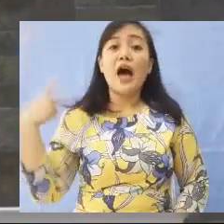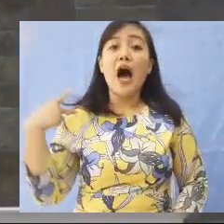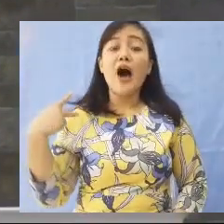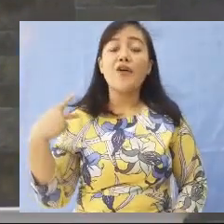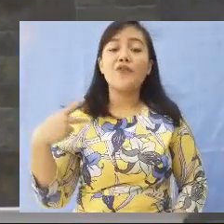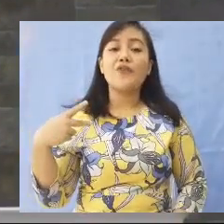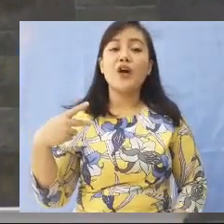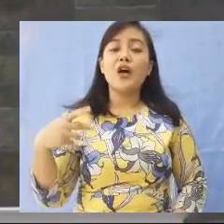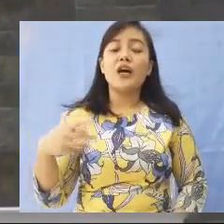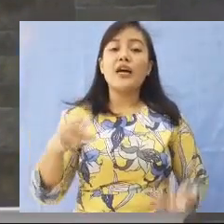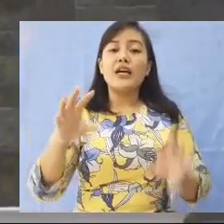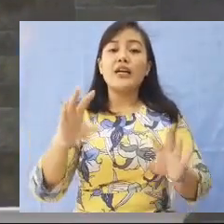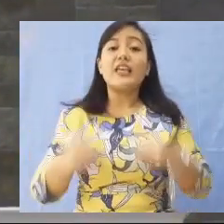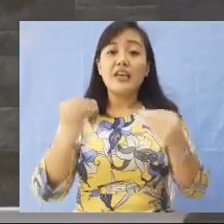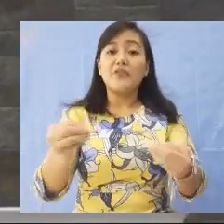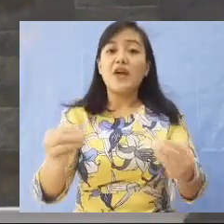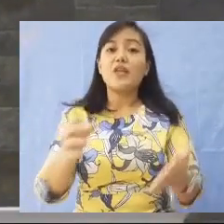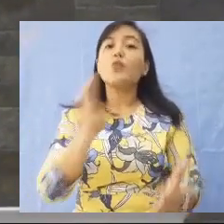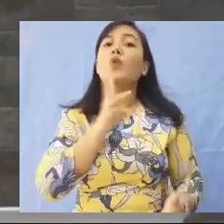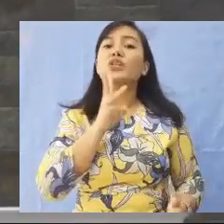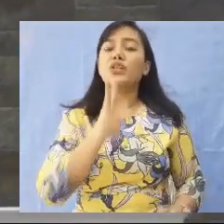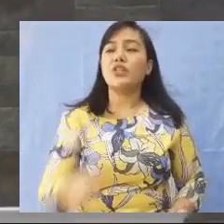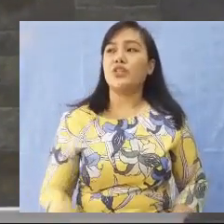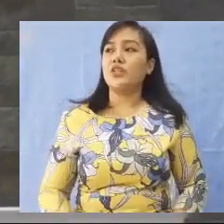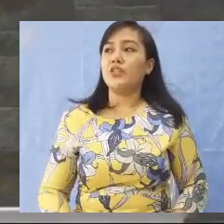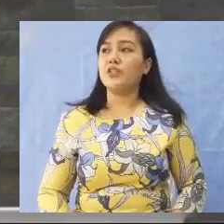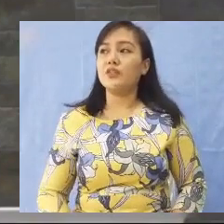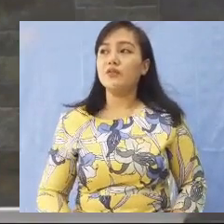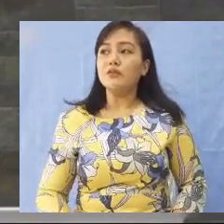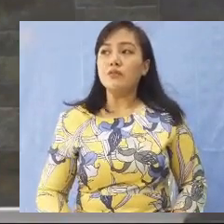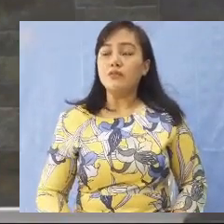Habang tinatalbusan mo siya, lalo siyang lumalago.